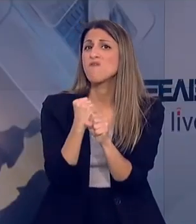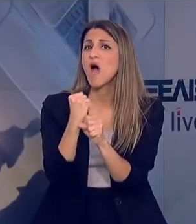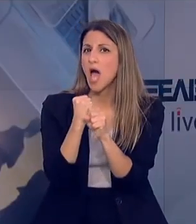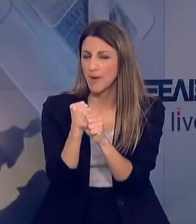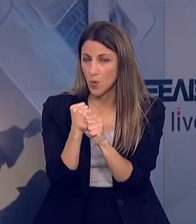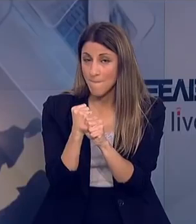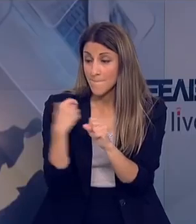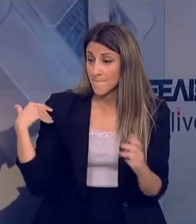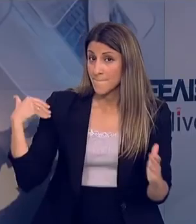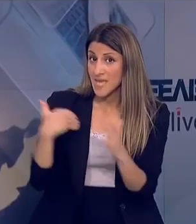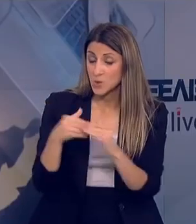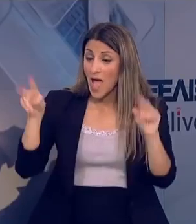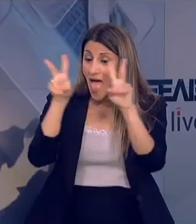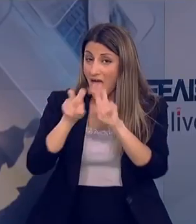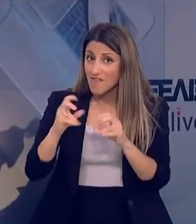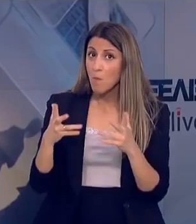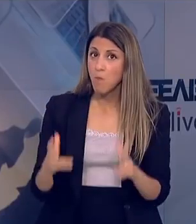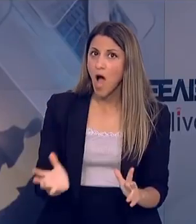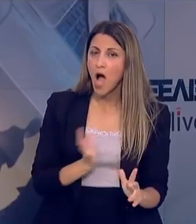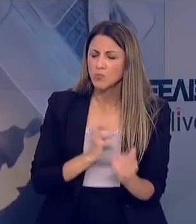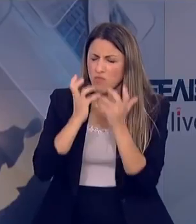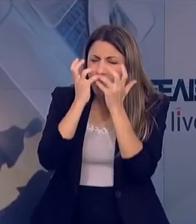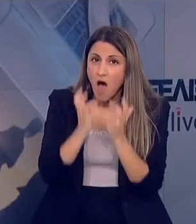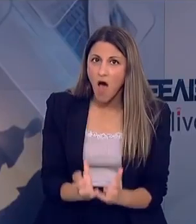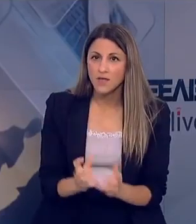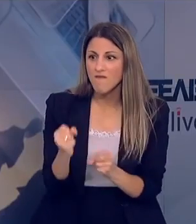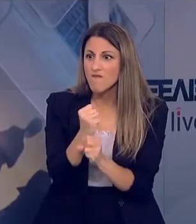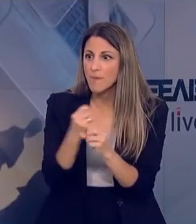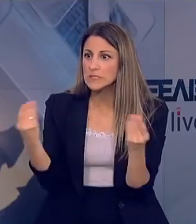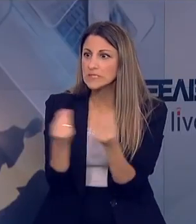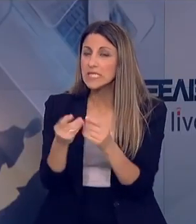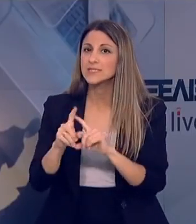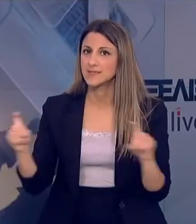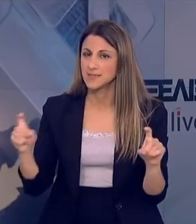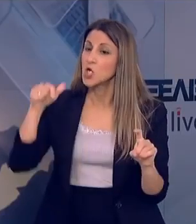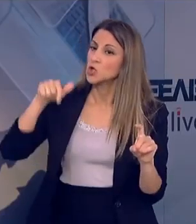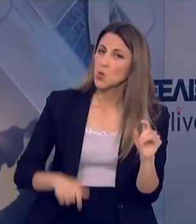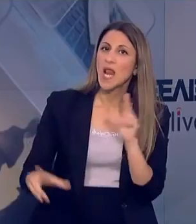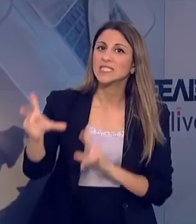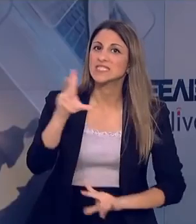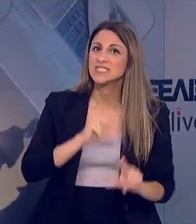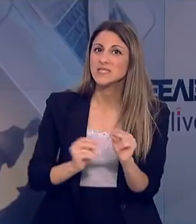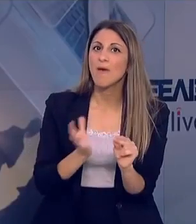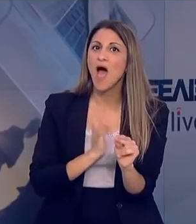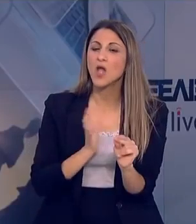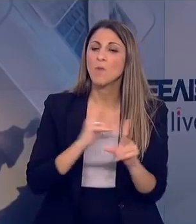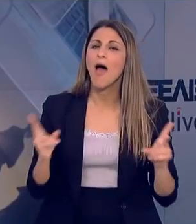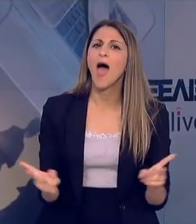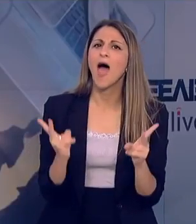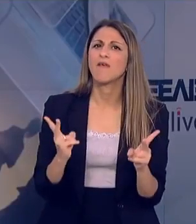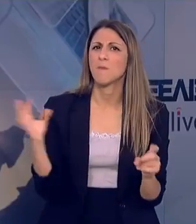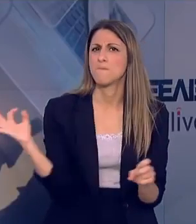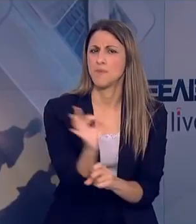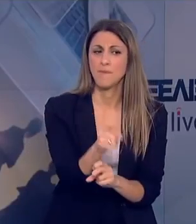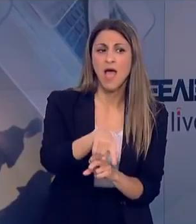νόσου, σταδιακά αφορούν όλο και περισσότερο τα πρώτα στάδια της νόσου με στόχο την αποφυγή της πρόοδος στις σοβαρότερες